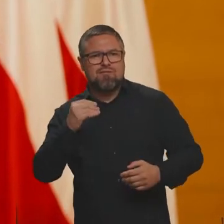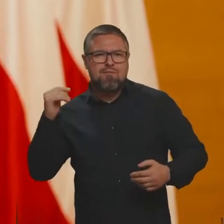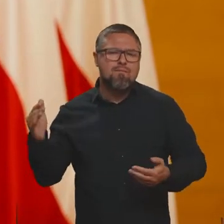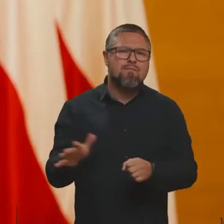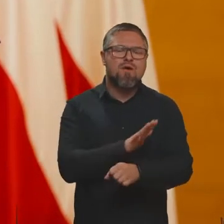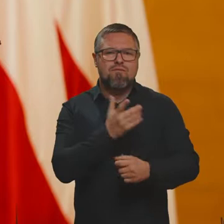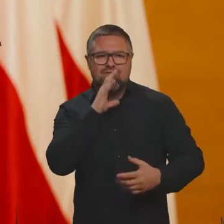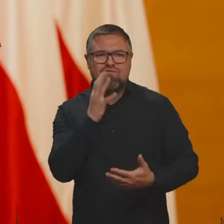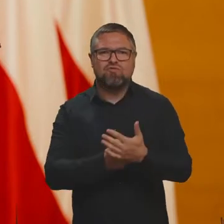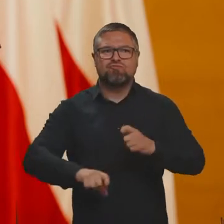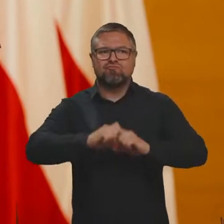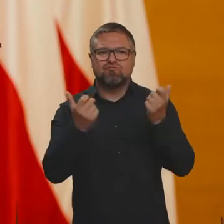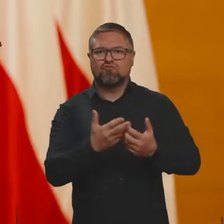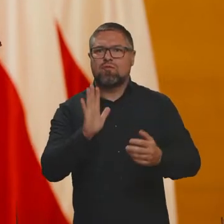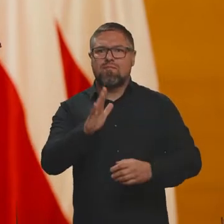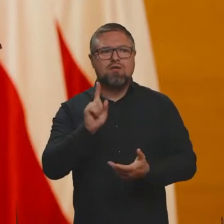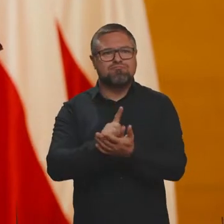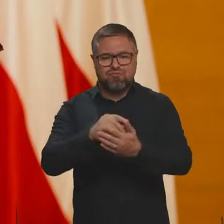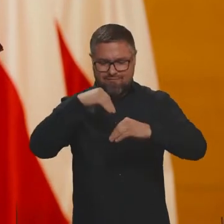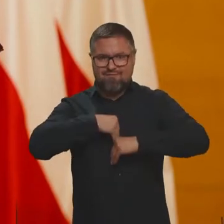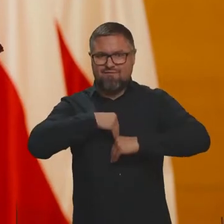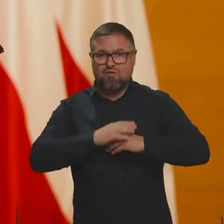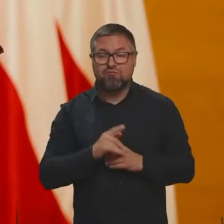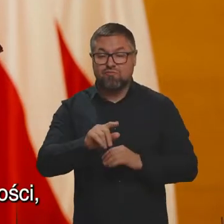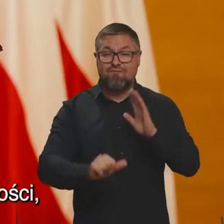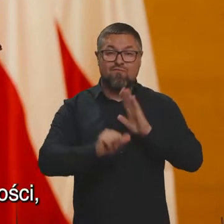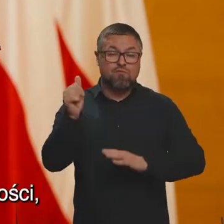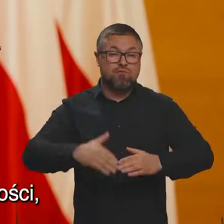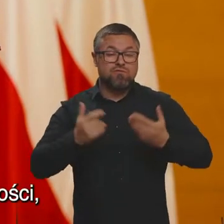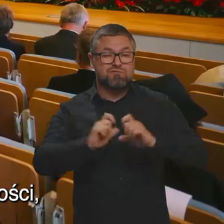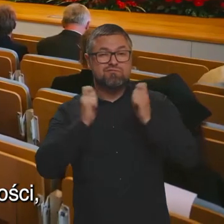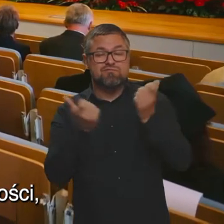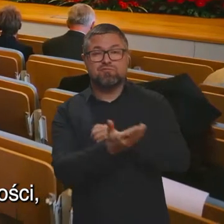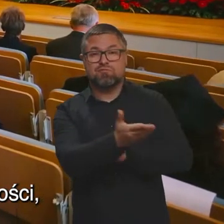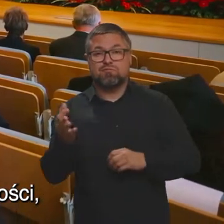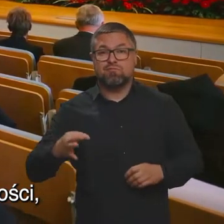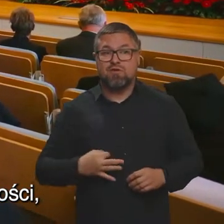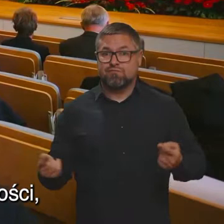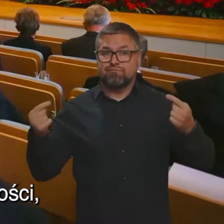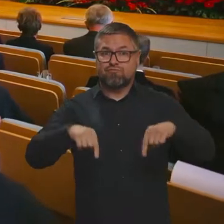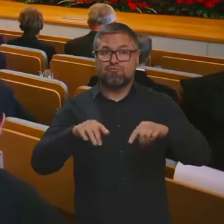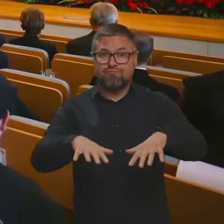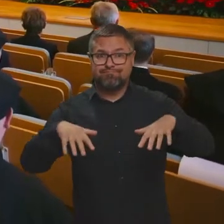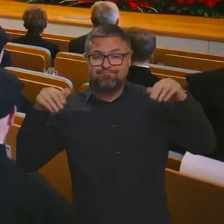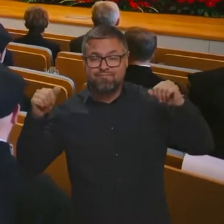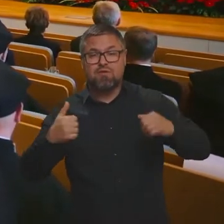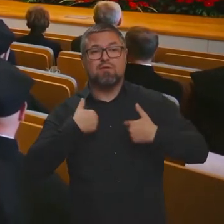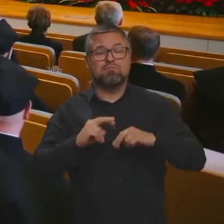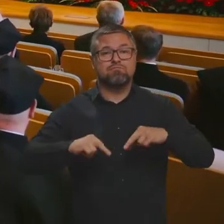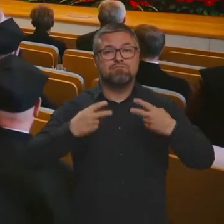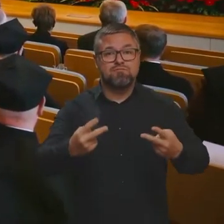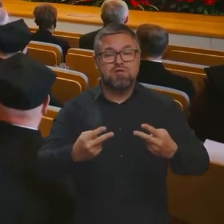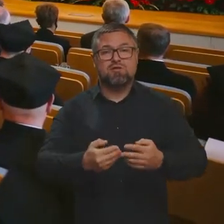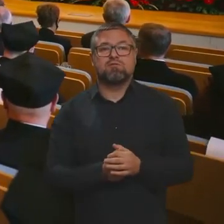potencjał, który tkwi w każdym z nas. W tym wyjątkowym dniu wszystkim Państwu obecnym na uroczystości pragnę